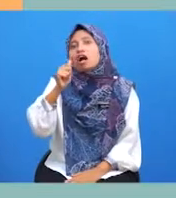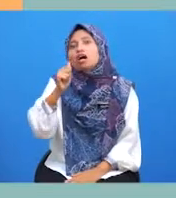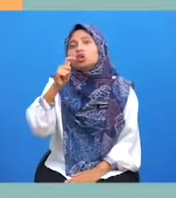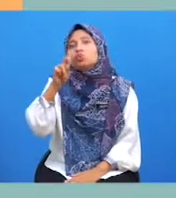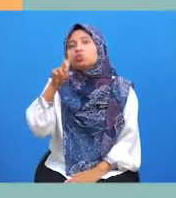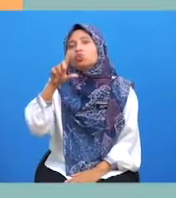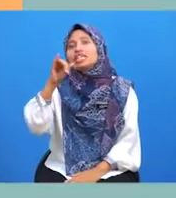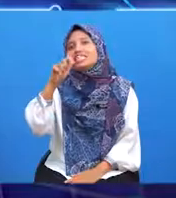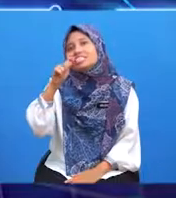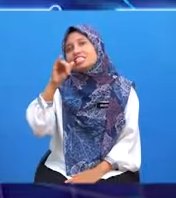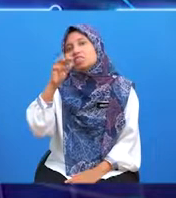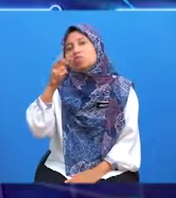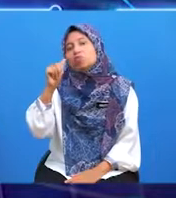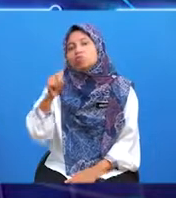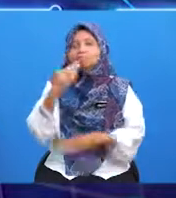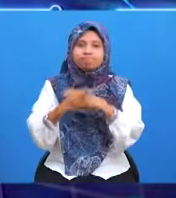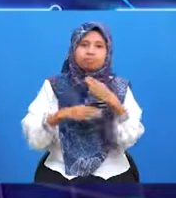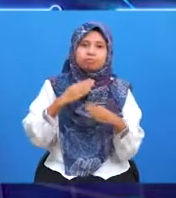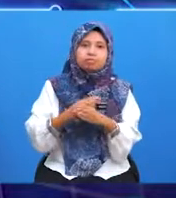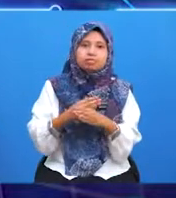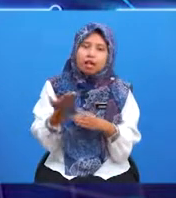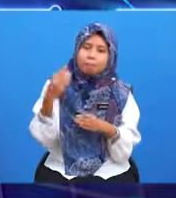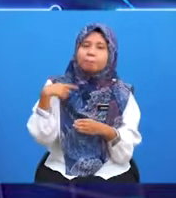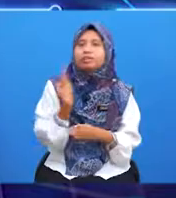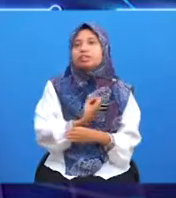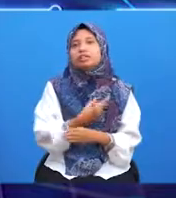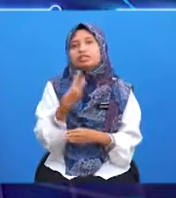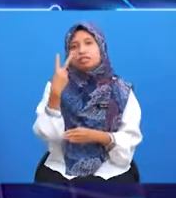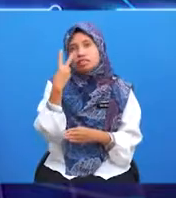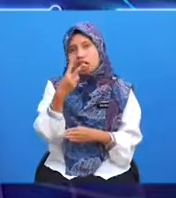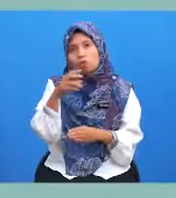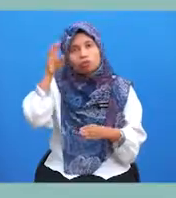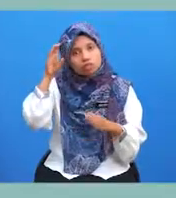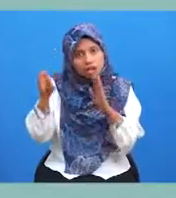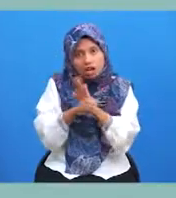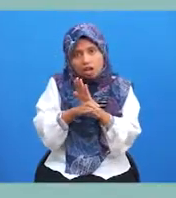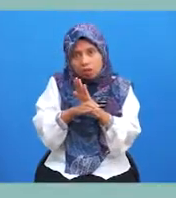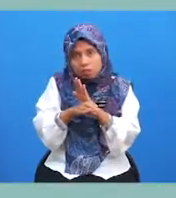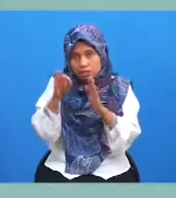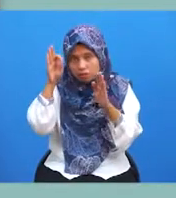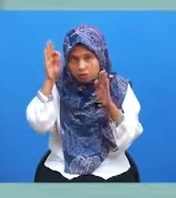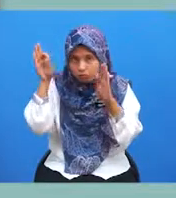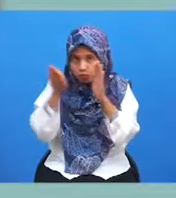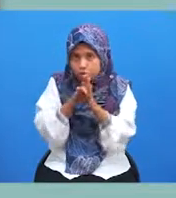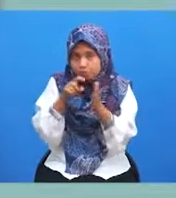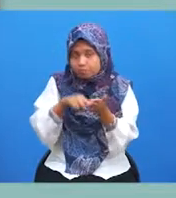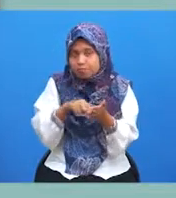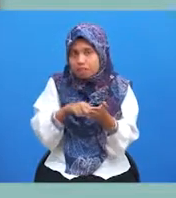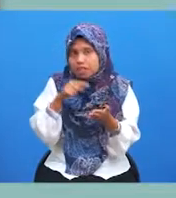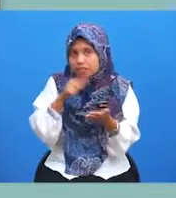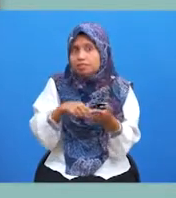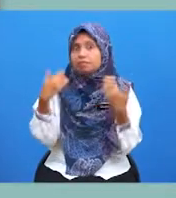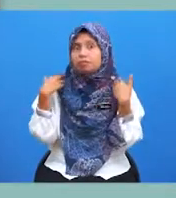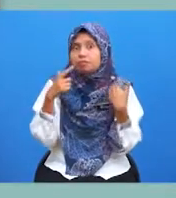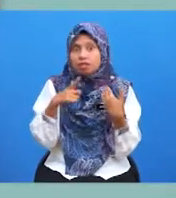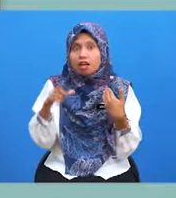bumi. Seterusnya, mari kita perhatikan gambar foto ini. Ini